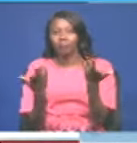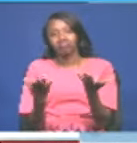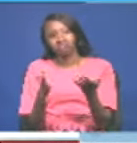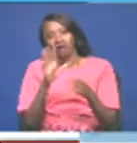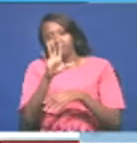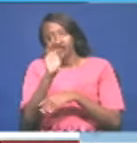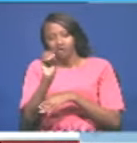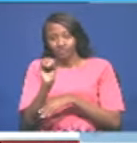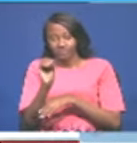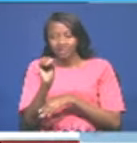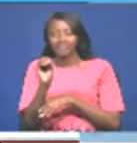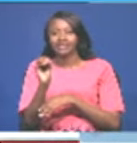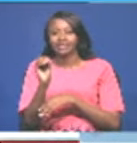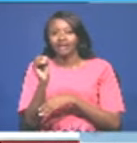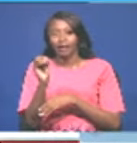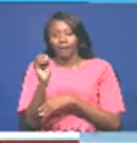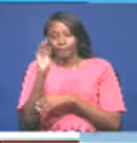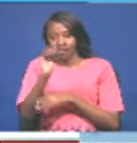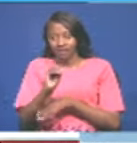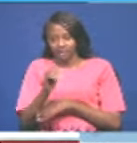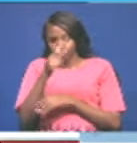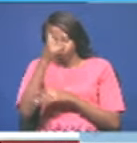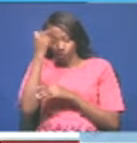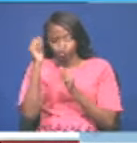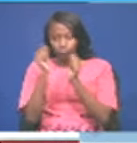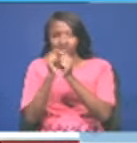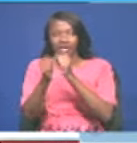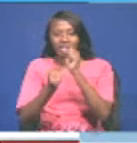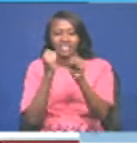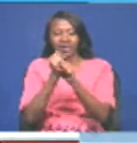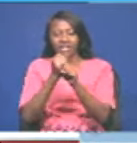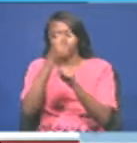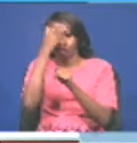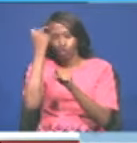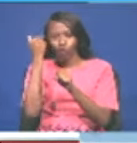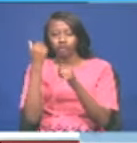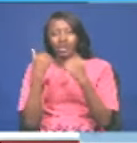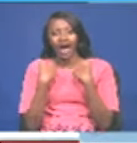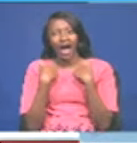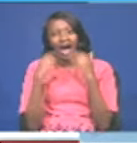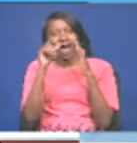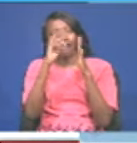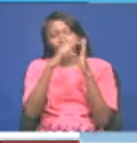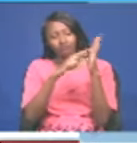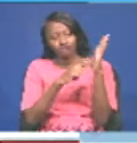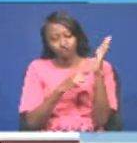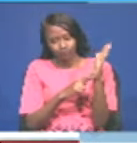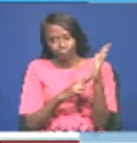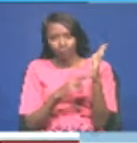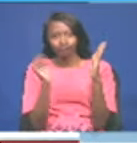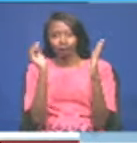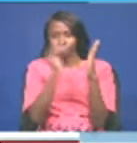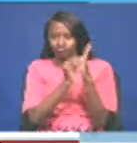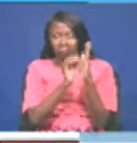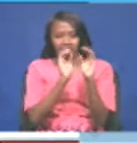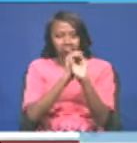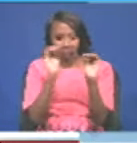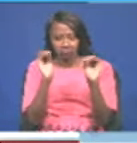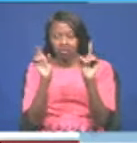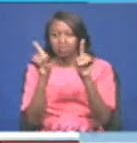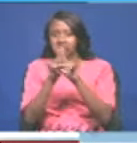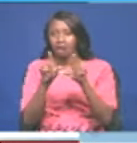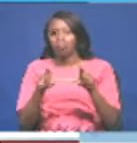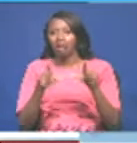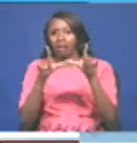wa miaka 10 iliyopita kwa kukosa kutimiza masharti yaliyowekwa na pia ukosefu wa leseni zinazohitajika. Halmashauri ya Kitaifa ya Ujenzi